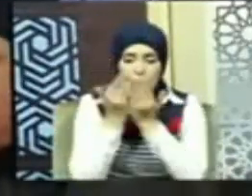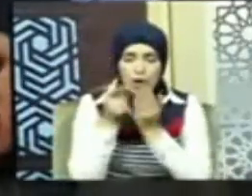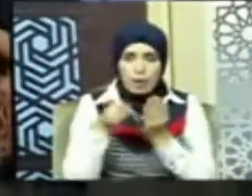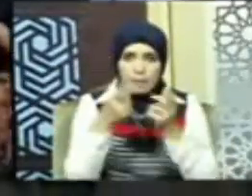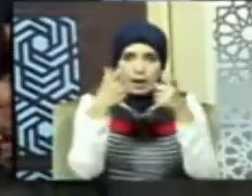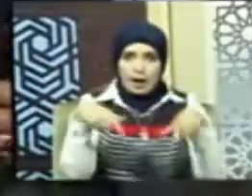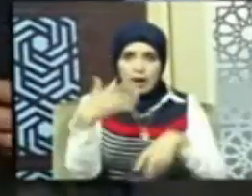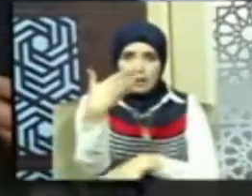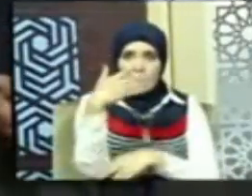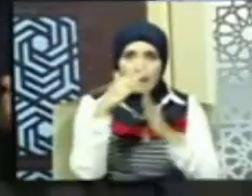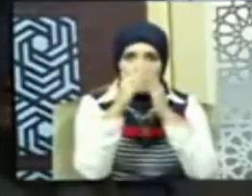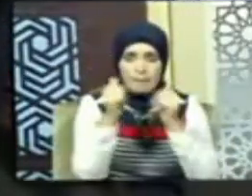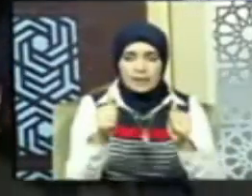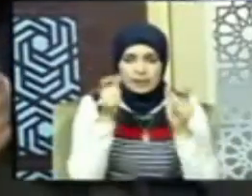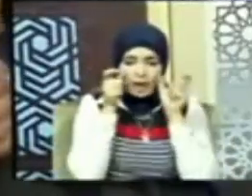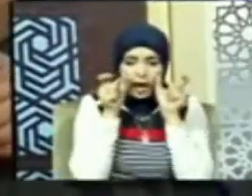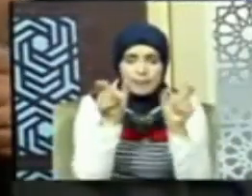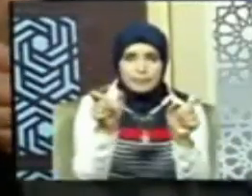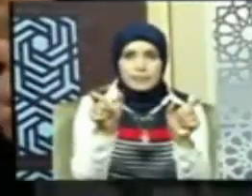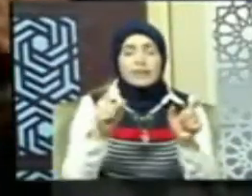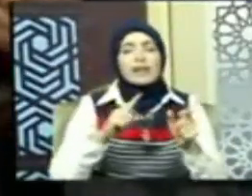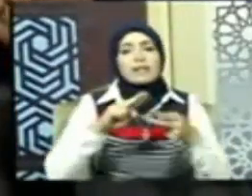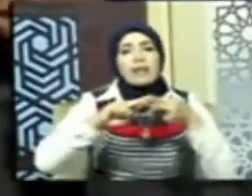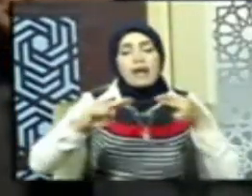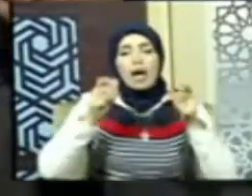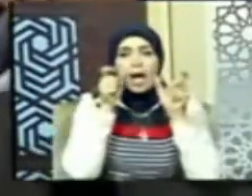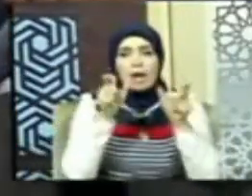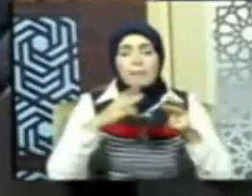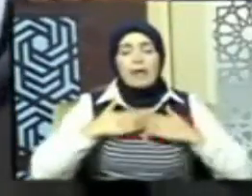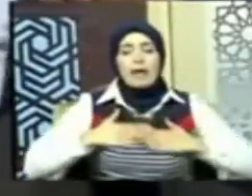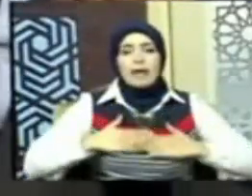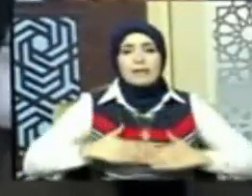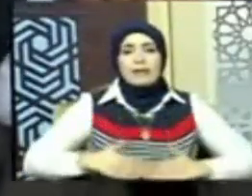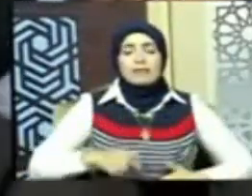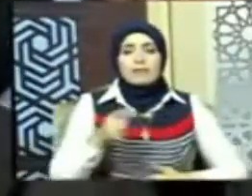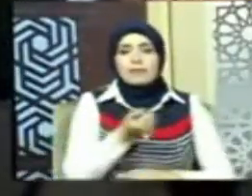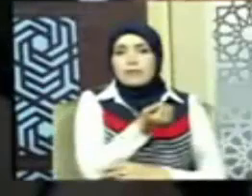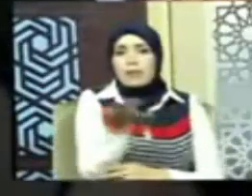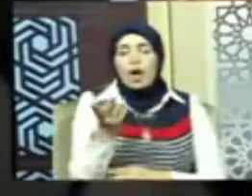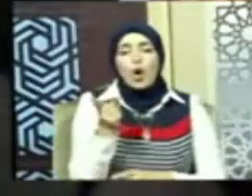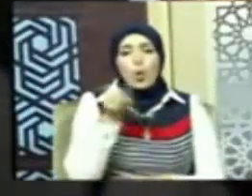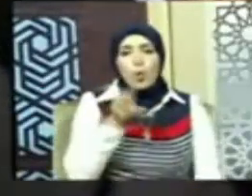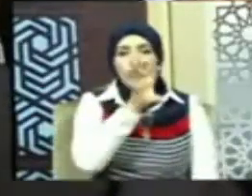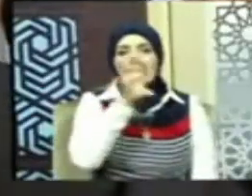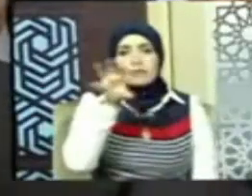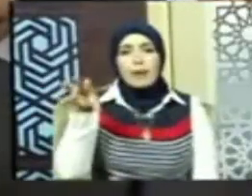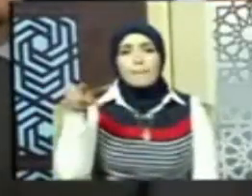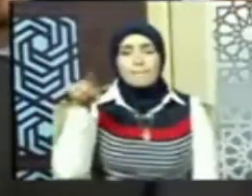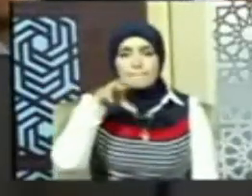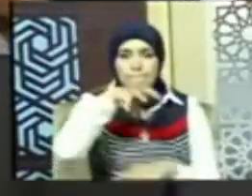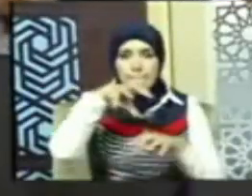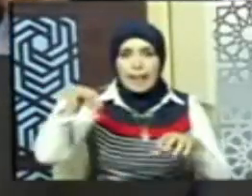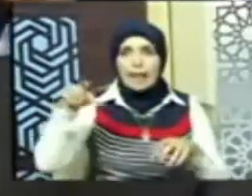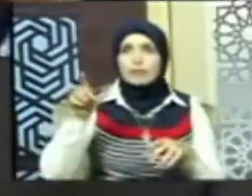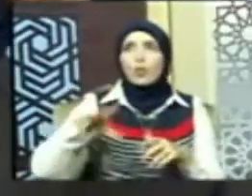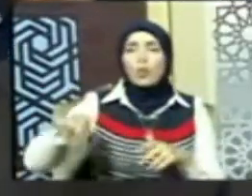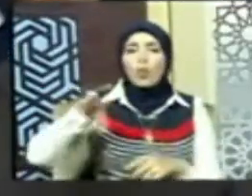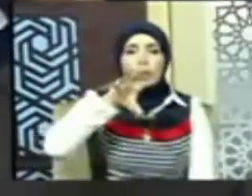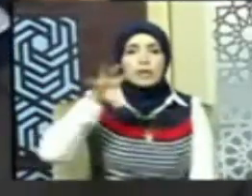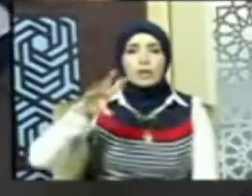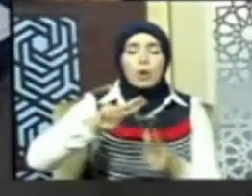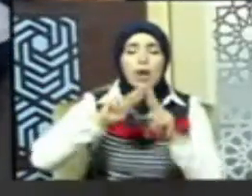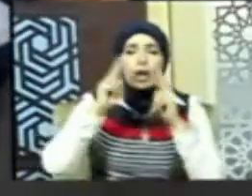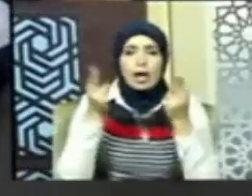مصرنا أمنا أمانا سخاء رخاء وسائر بلاد العالمين،